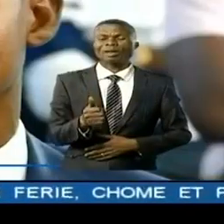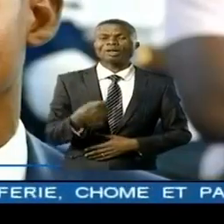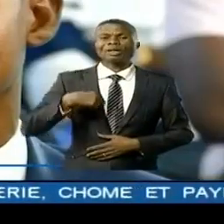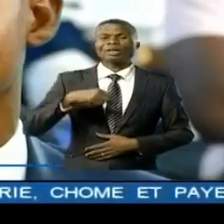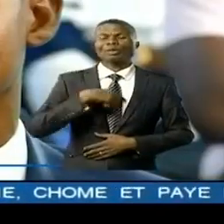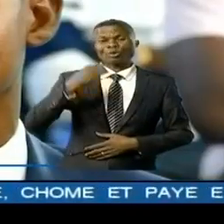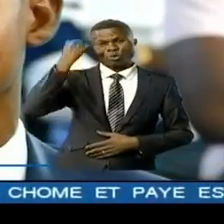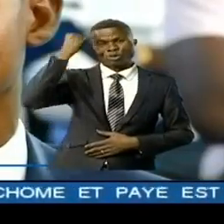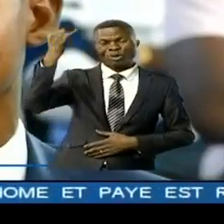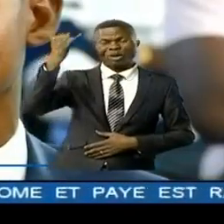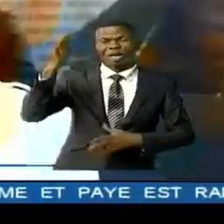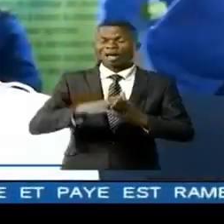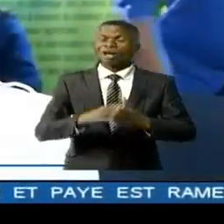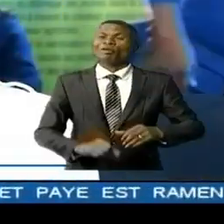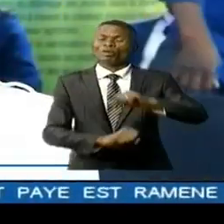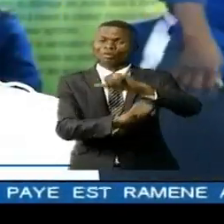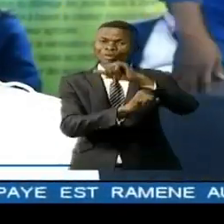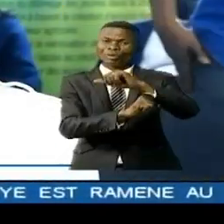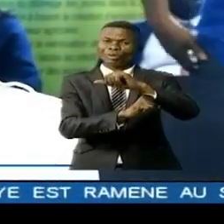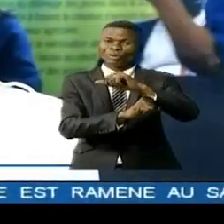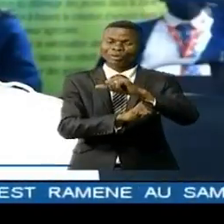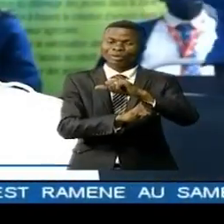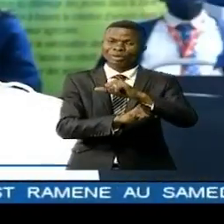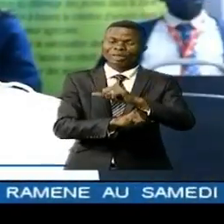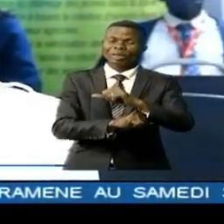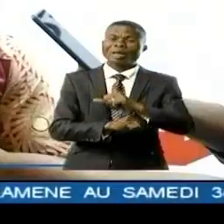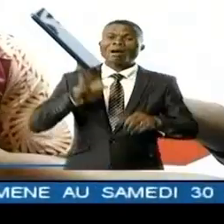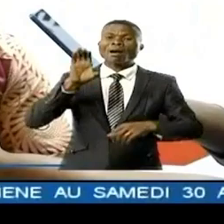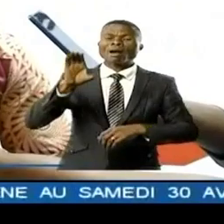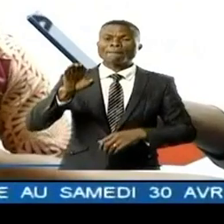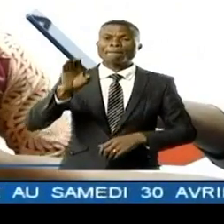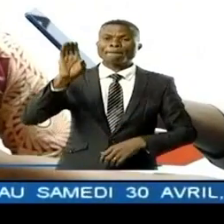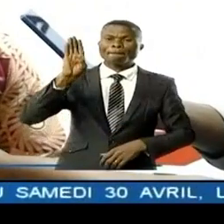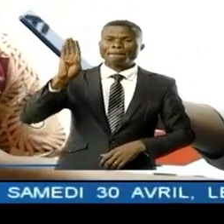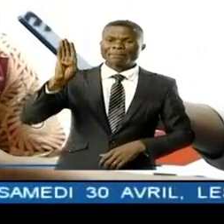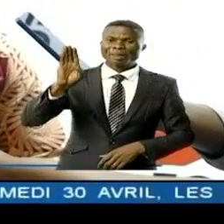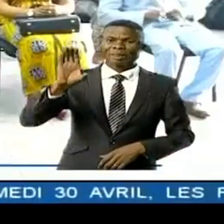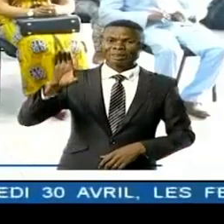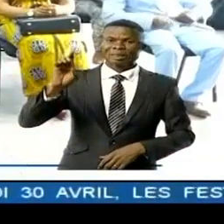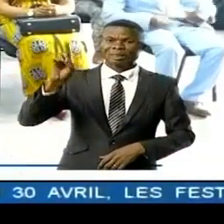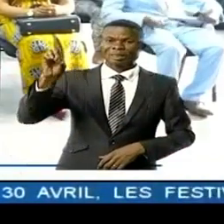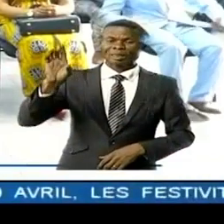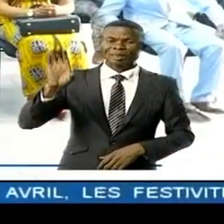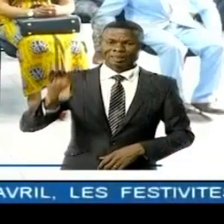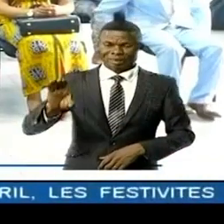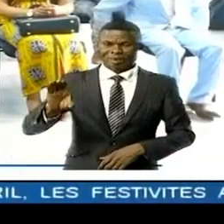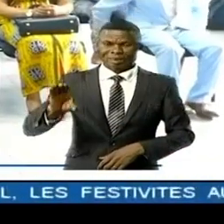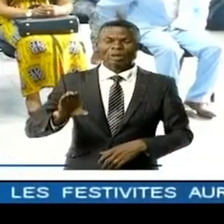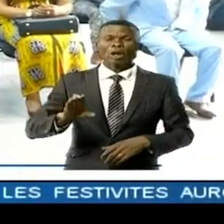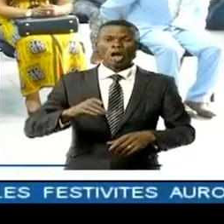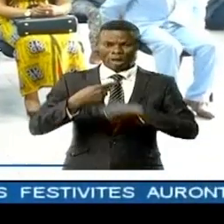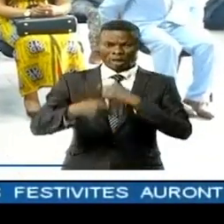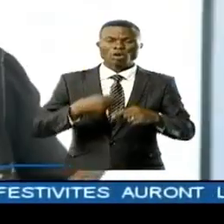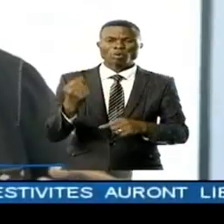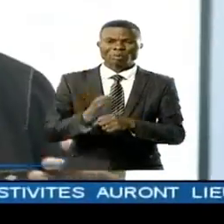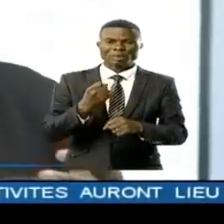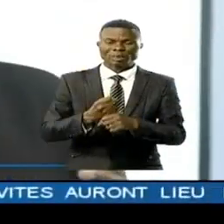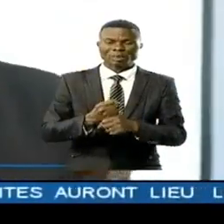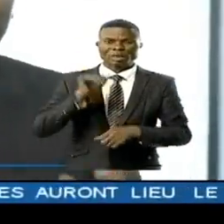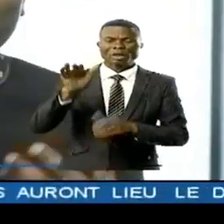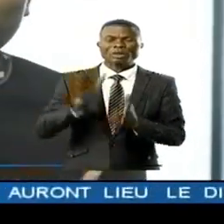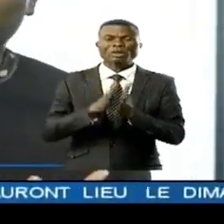pensons que avec l'accompagnement de l'équité de la bad nous allons y arriver jusqu'au bout la machine est en marche a lancé le directeur